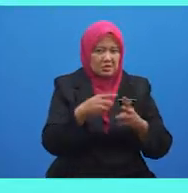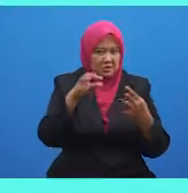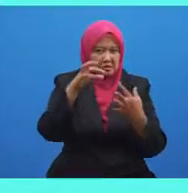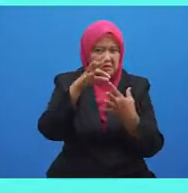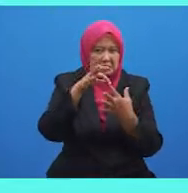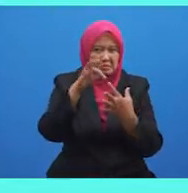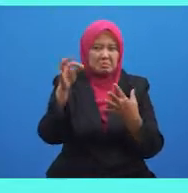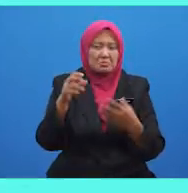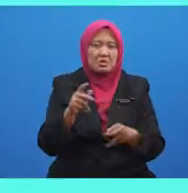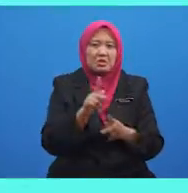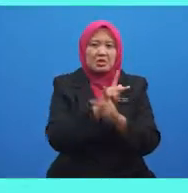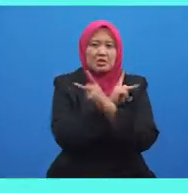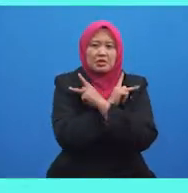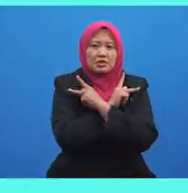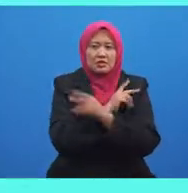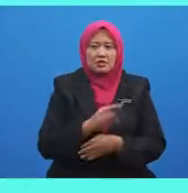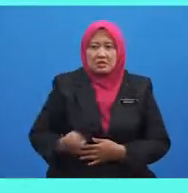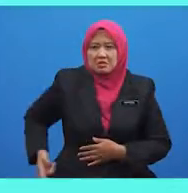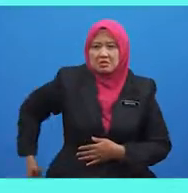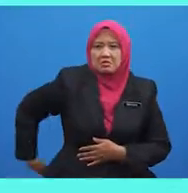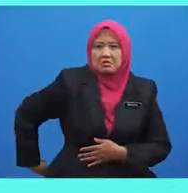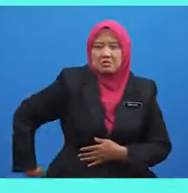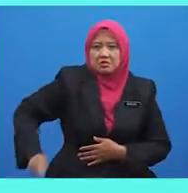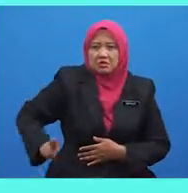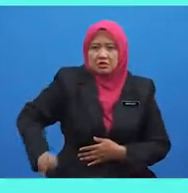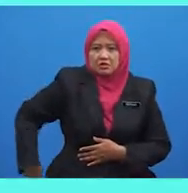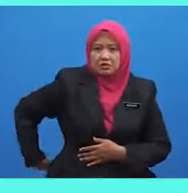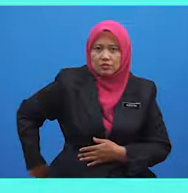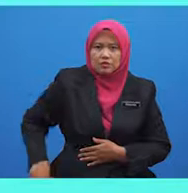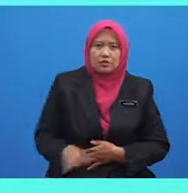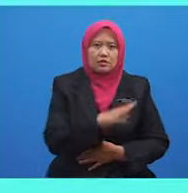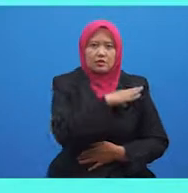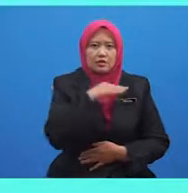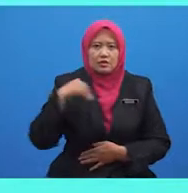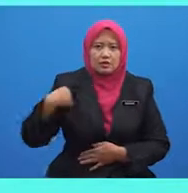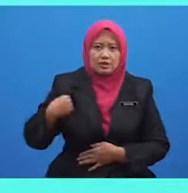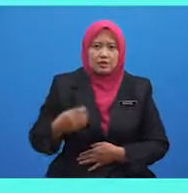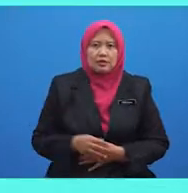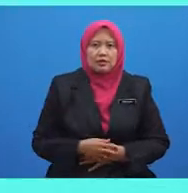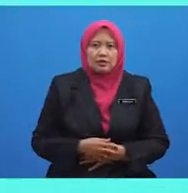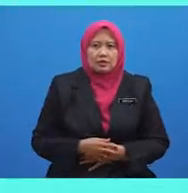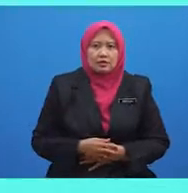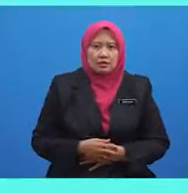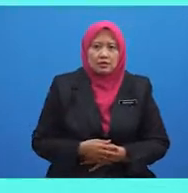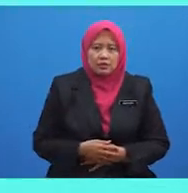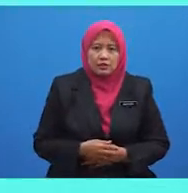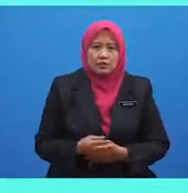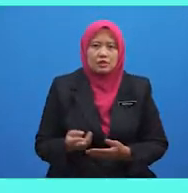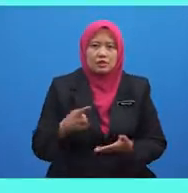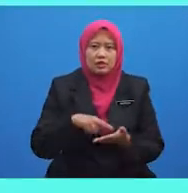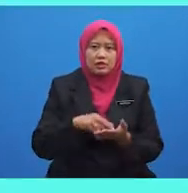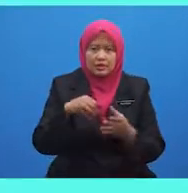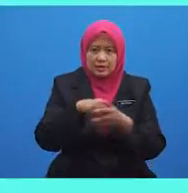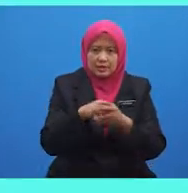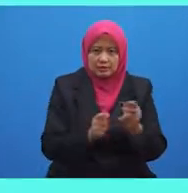serta penyelewengan dalam pentadbiran juga turut menjadi punca kejatuhan Kesultanan Melayu Melaka. Dan